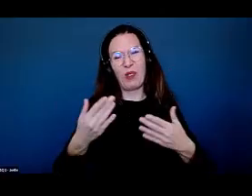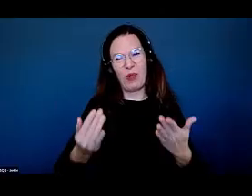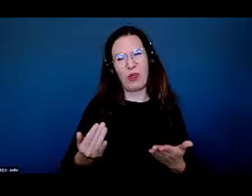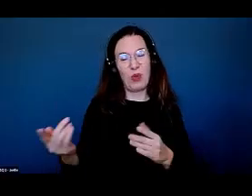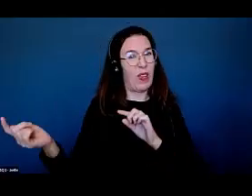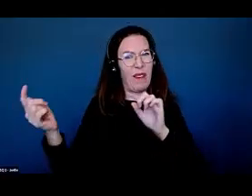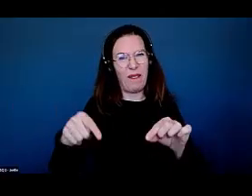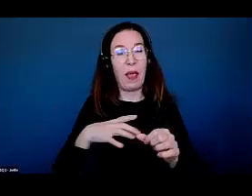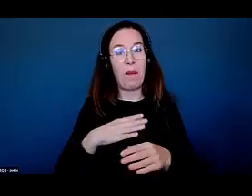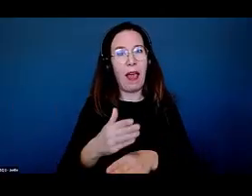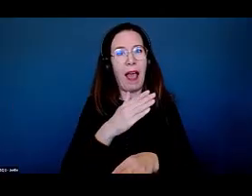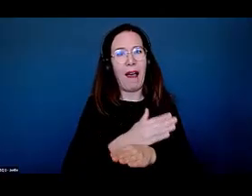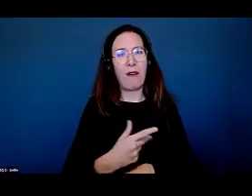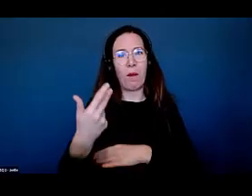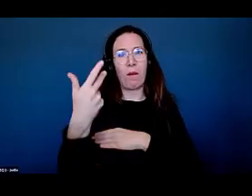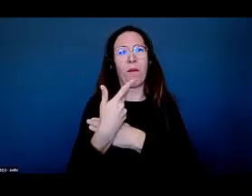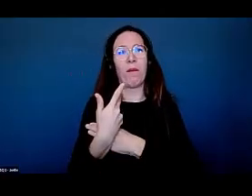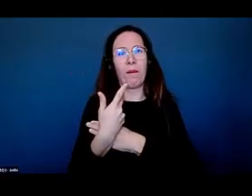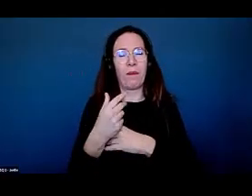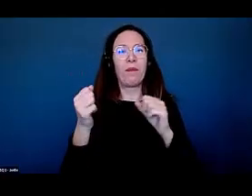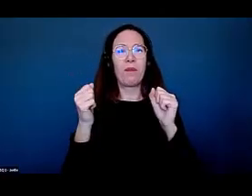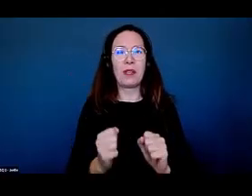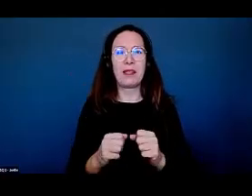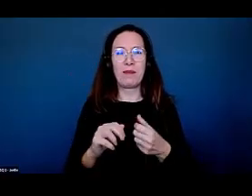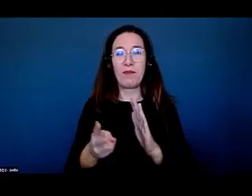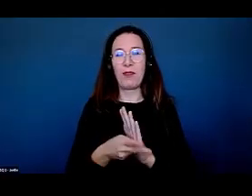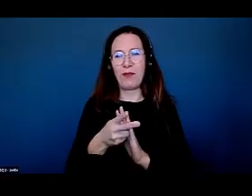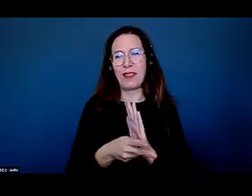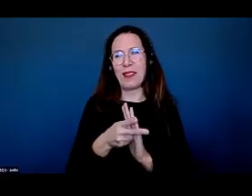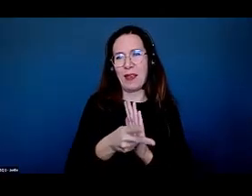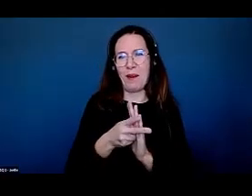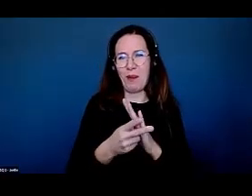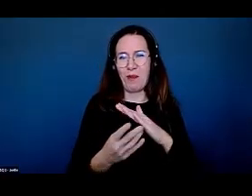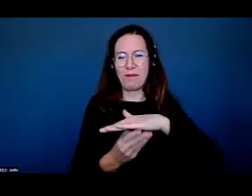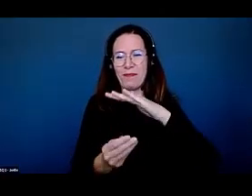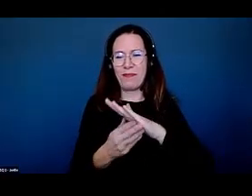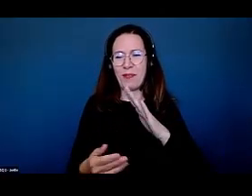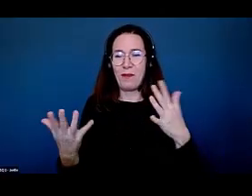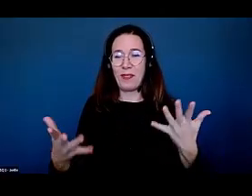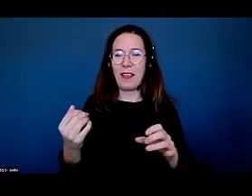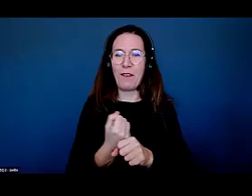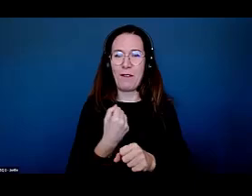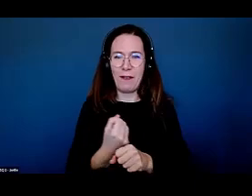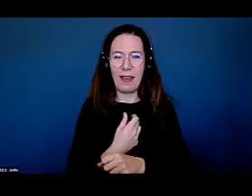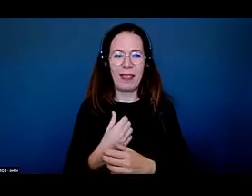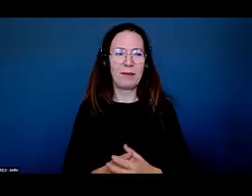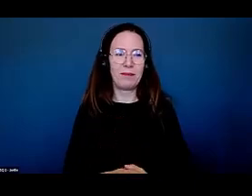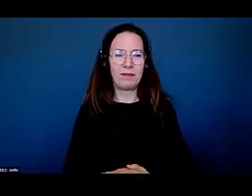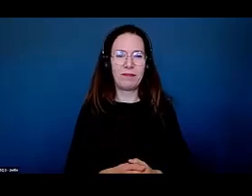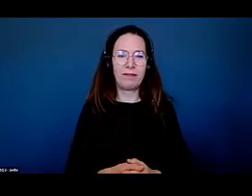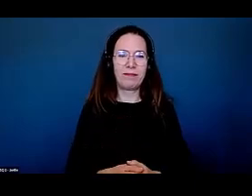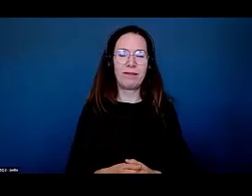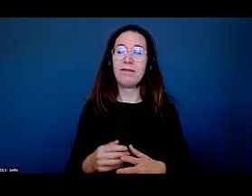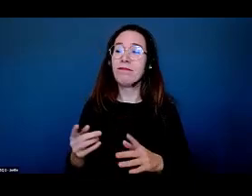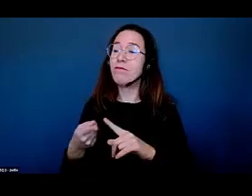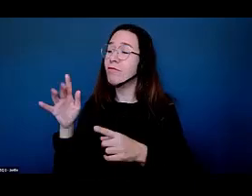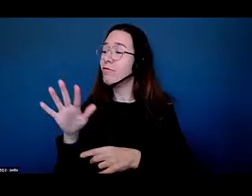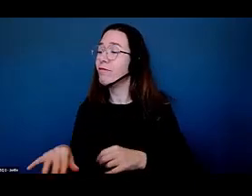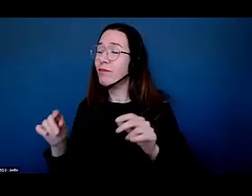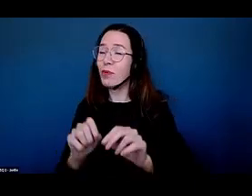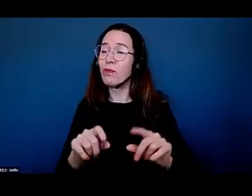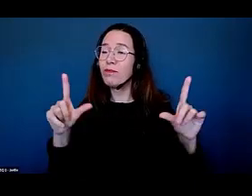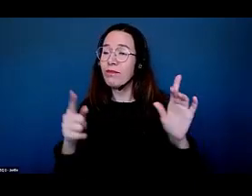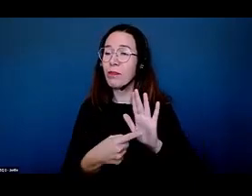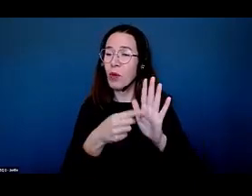le webinaire du jour, mais il a gentiment proposé de nous accueillir de manière positive grâce à un enregistrement. Donc, je vais demander à mes